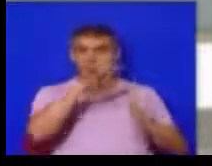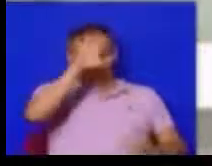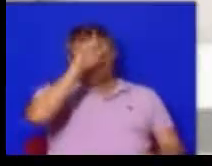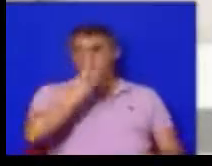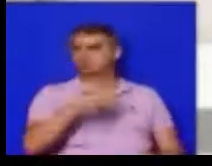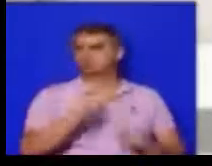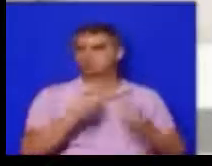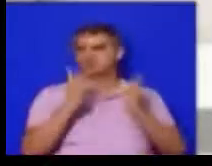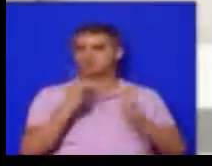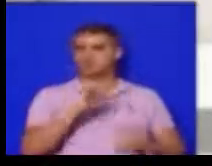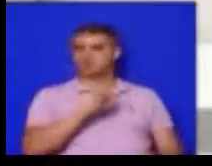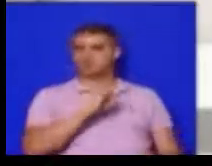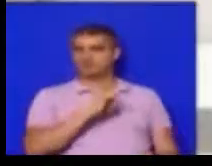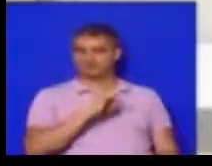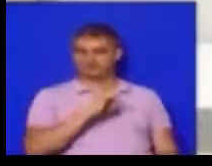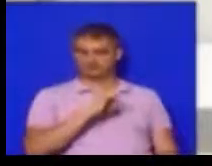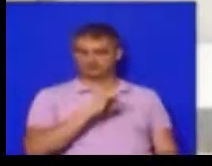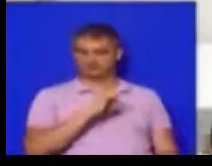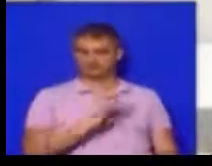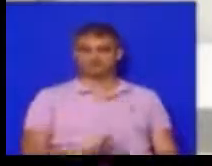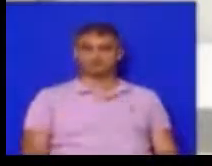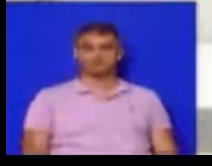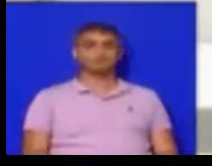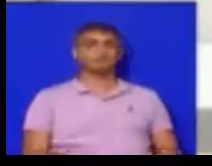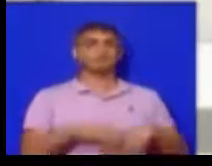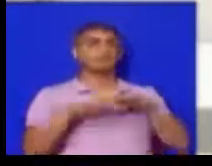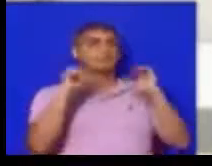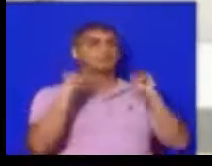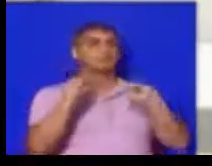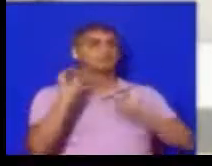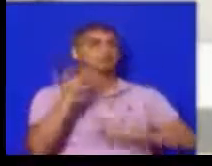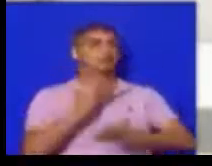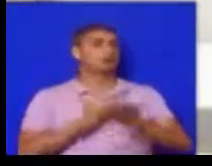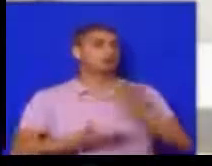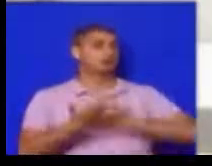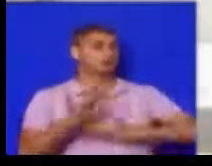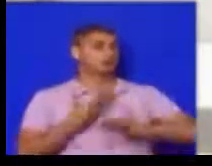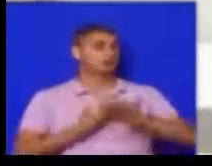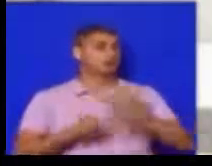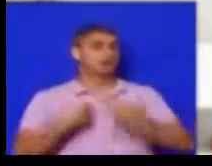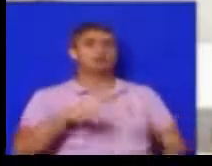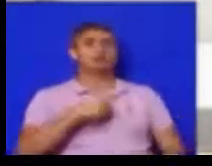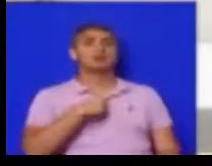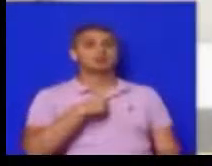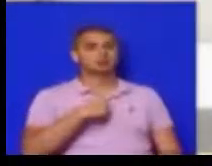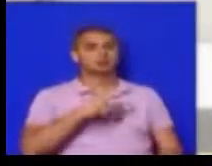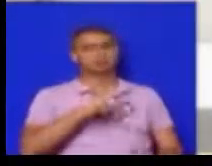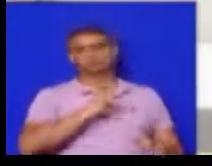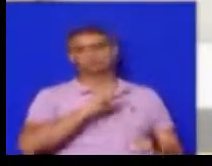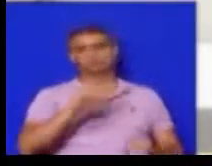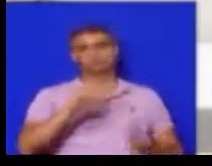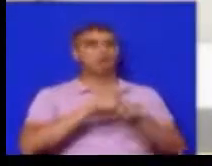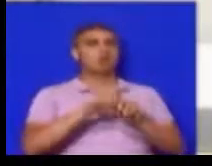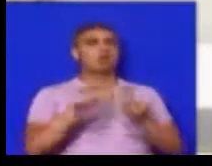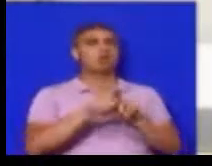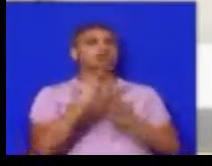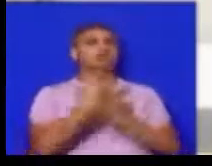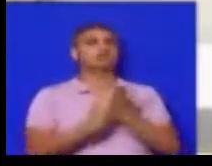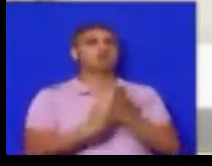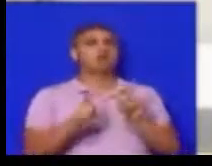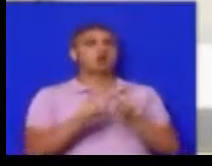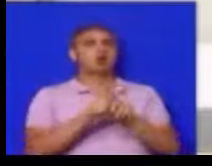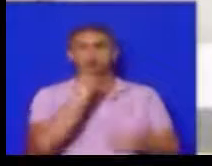תופעה מאוד מעניינת. בבסיס של היחסים אנחנו על אותו דף, על אותו